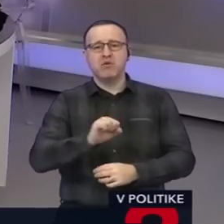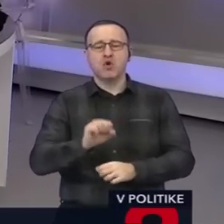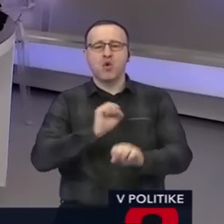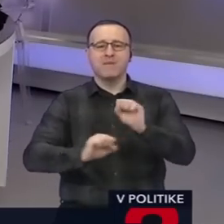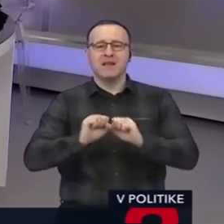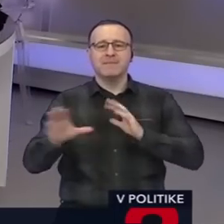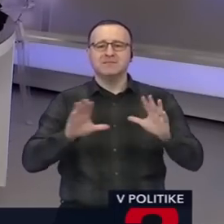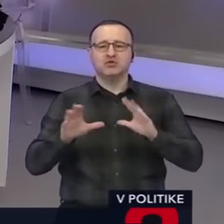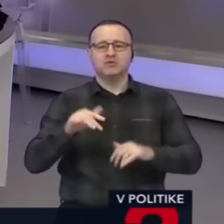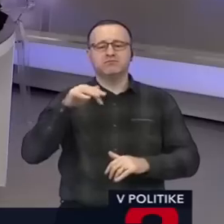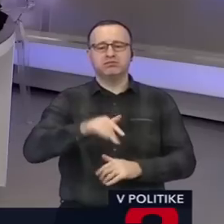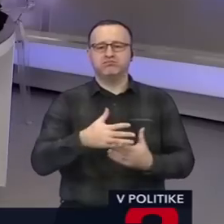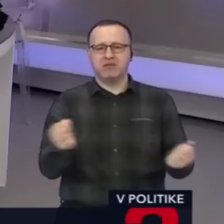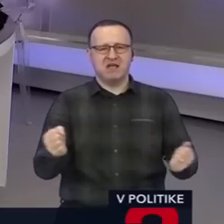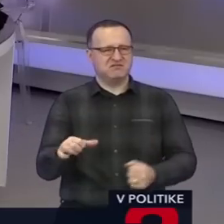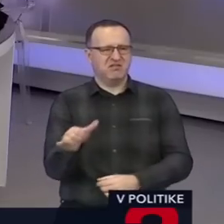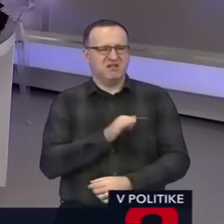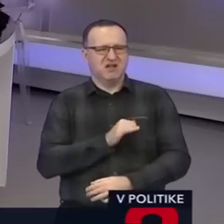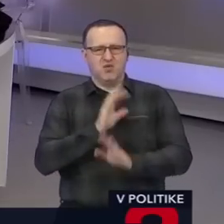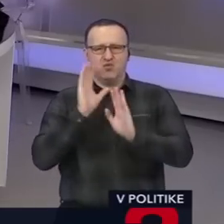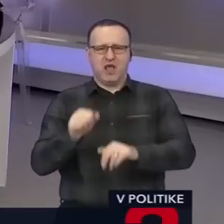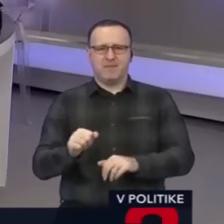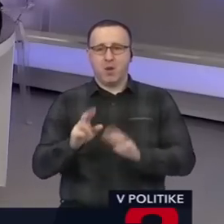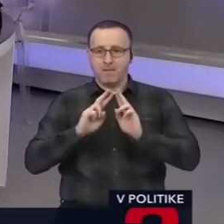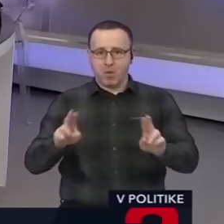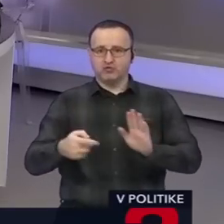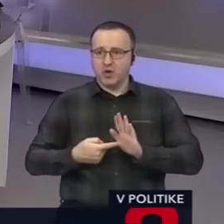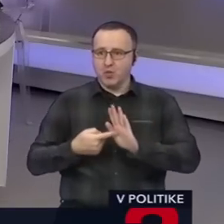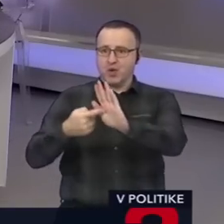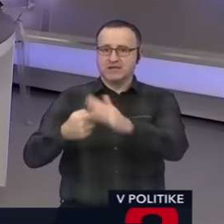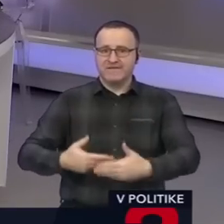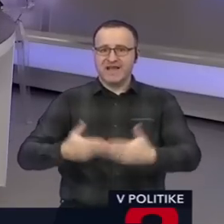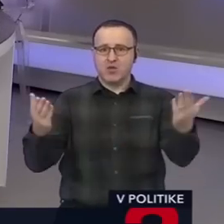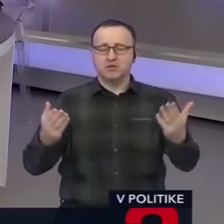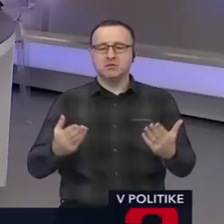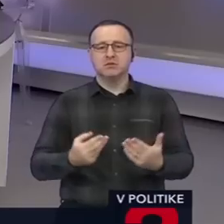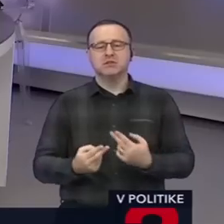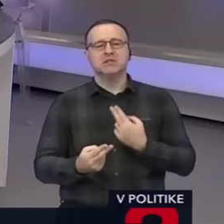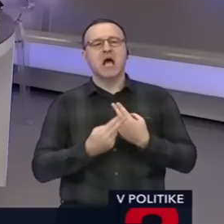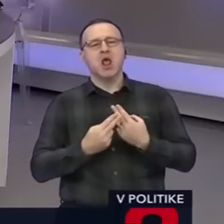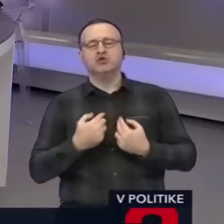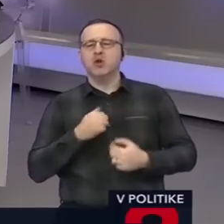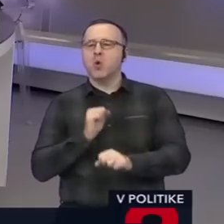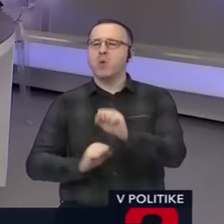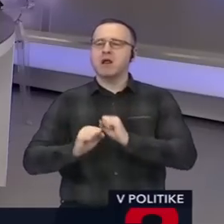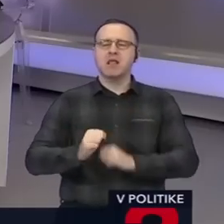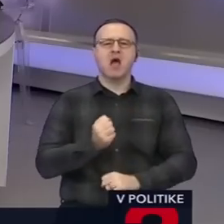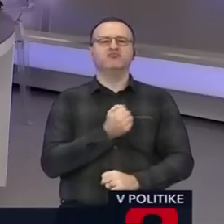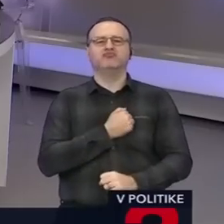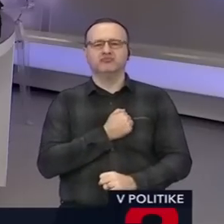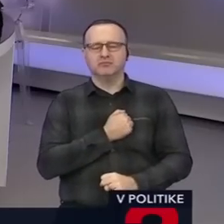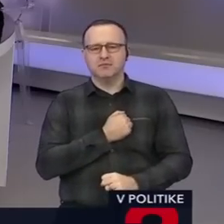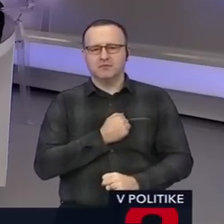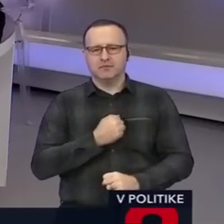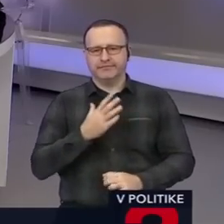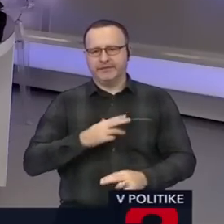nezúčastňujú rokovania, nič ich nezaujíma, ale keď sa môžu ukázať pred verejnosťou, ako im záleží na obrane, tak chcú diskusiu. Ja som na diskusiu pripravený,